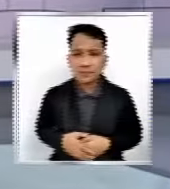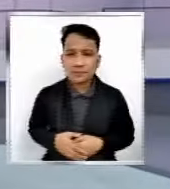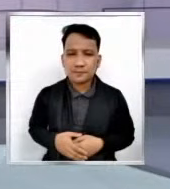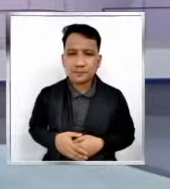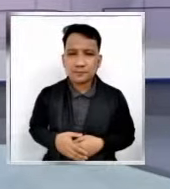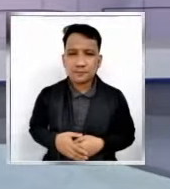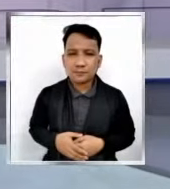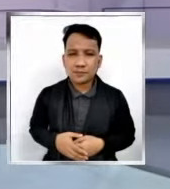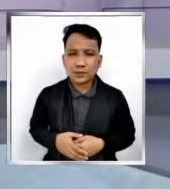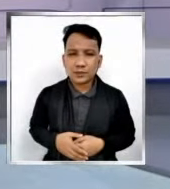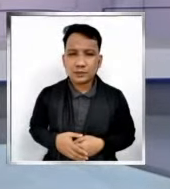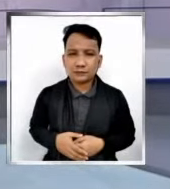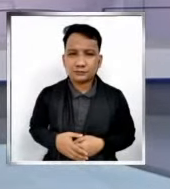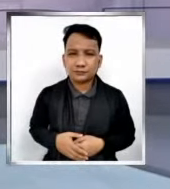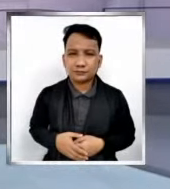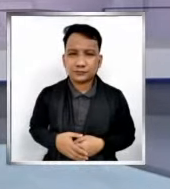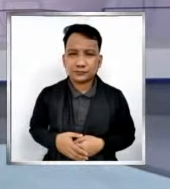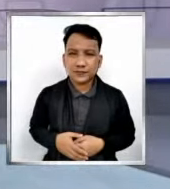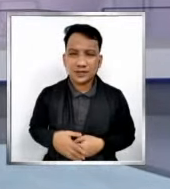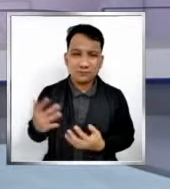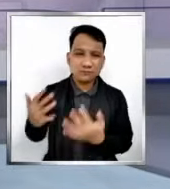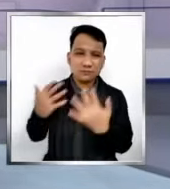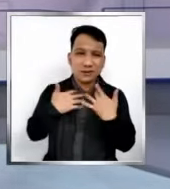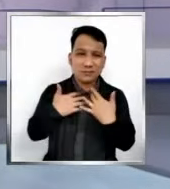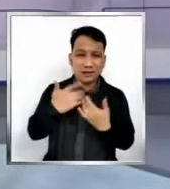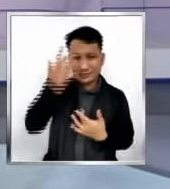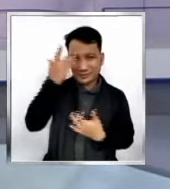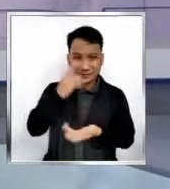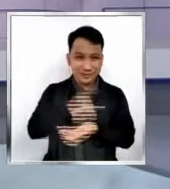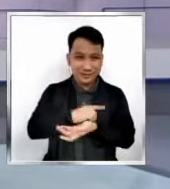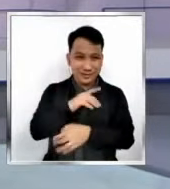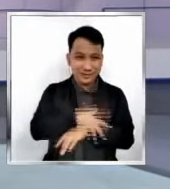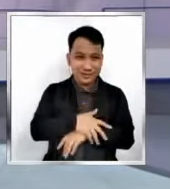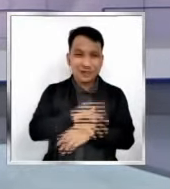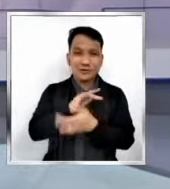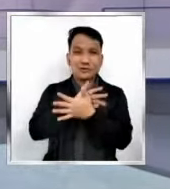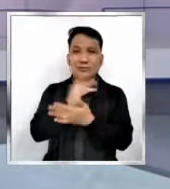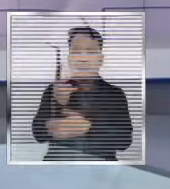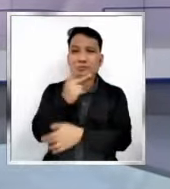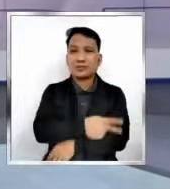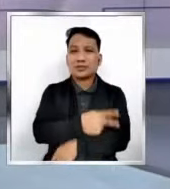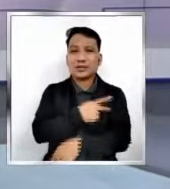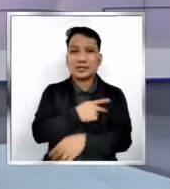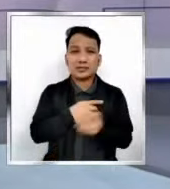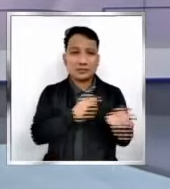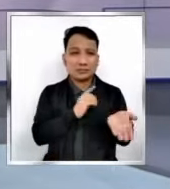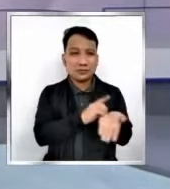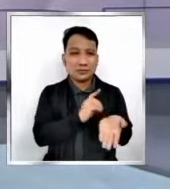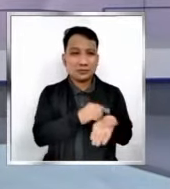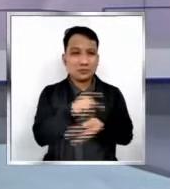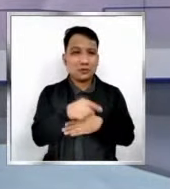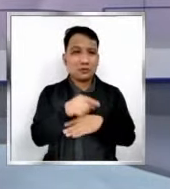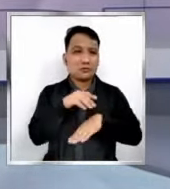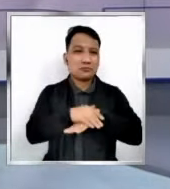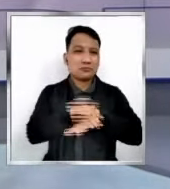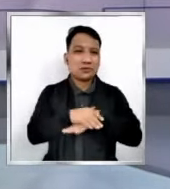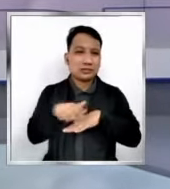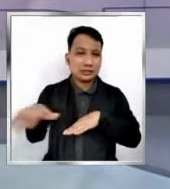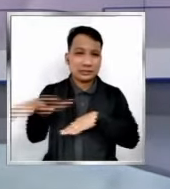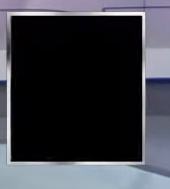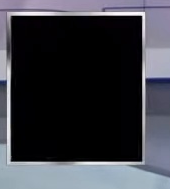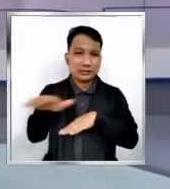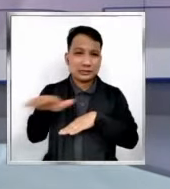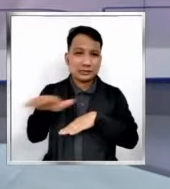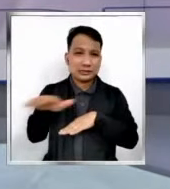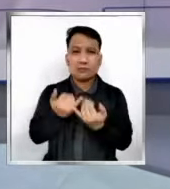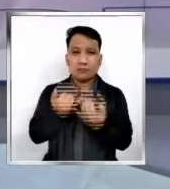Tinamaan na nga ng dengue, nagka-COVID pa ang ilang pasyente. Ayon sa isang doktor, malaking banta raw ang dengue ngayong may pandemya dahil